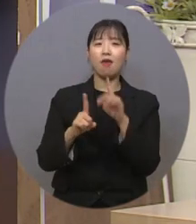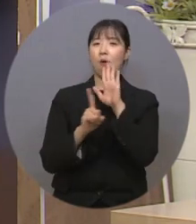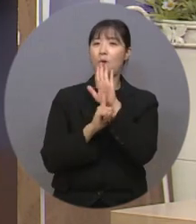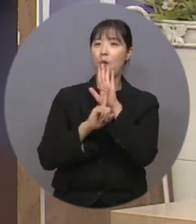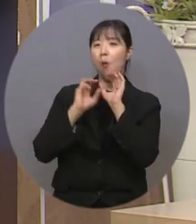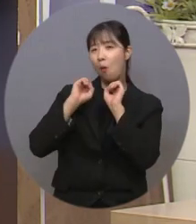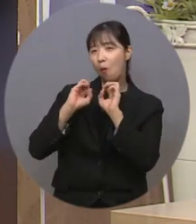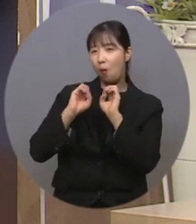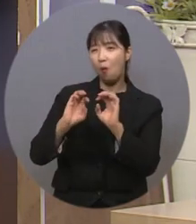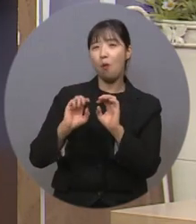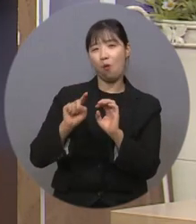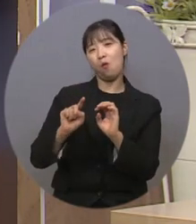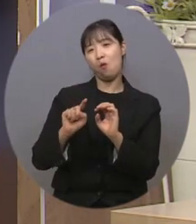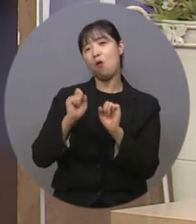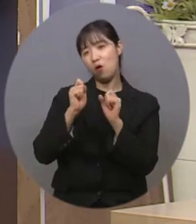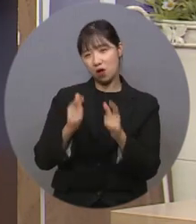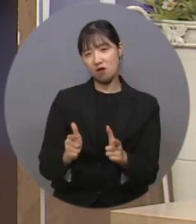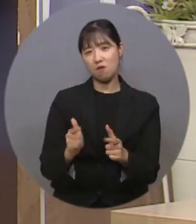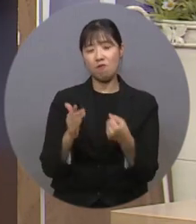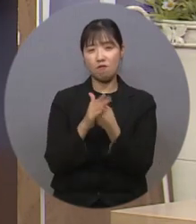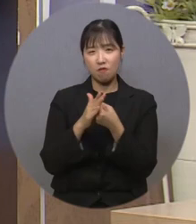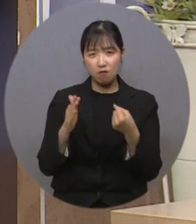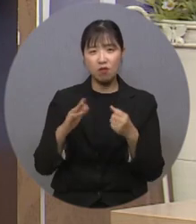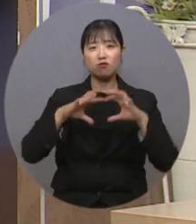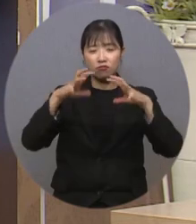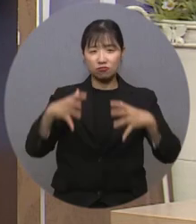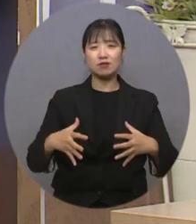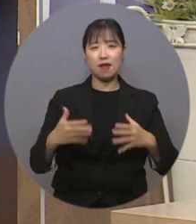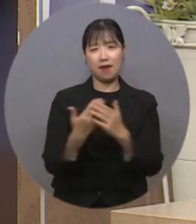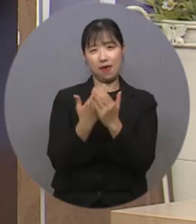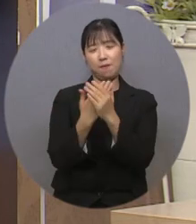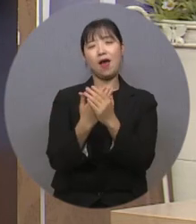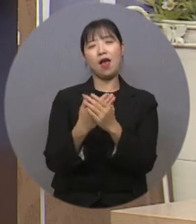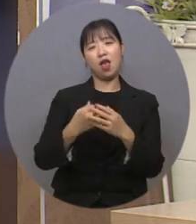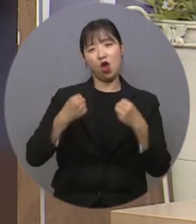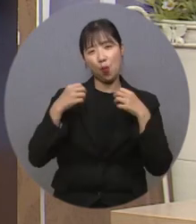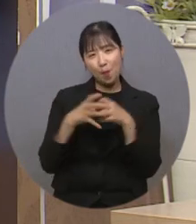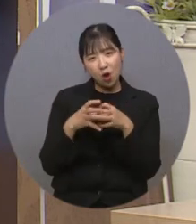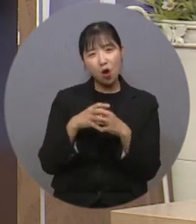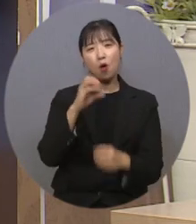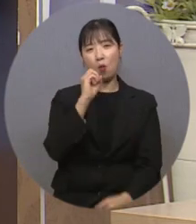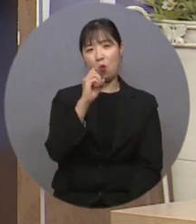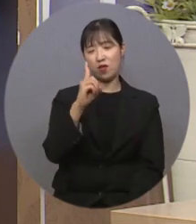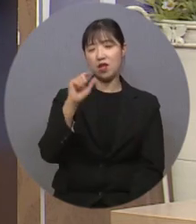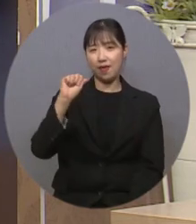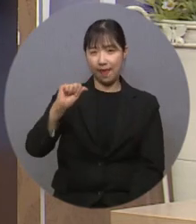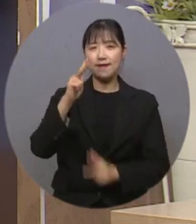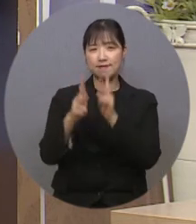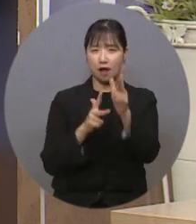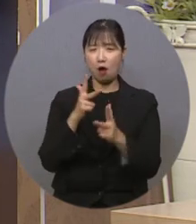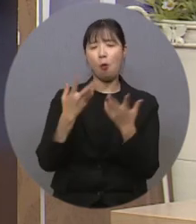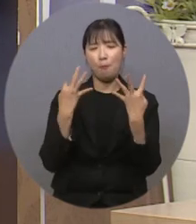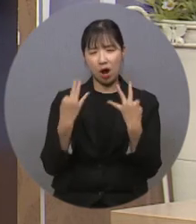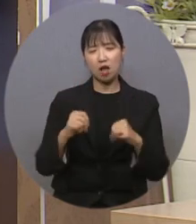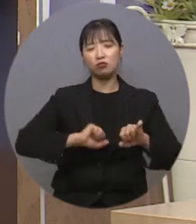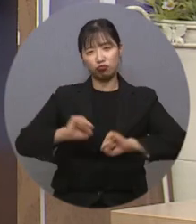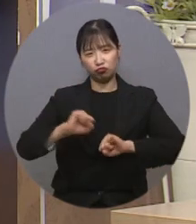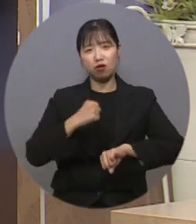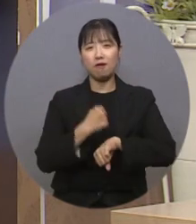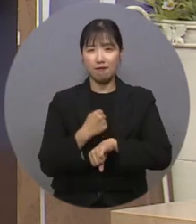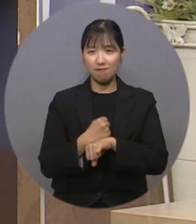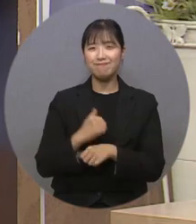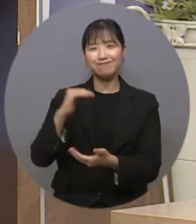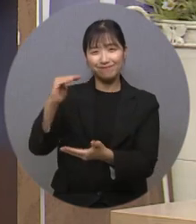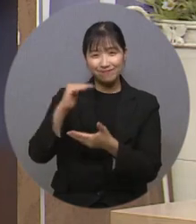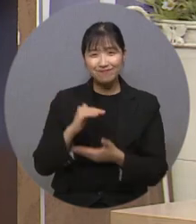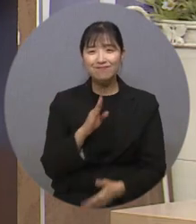기회가 되기 때문에 이런 국제 개발 협력인 ODA 사업을 또 많이 수행하고 계신 것으로